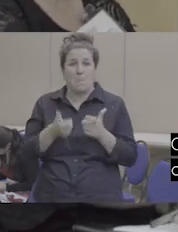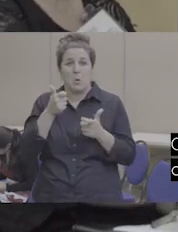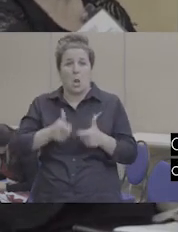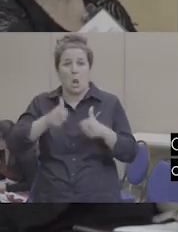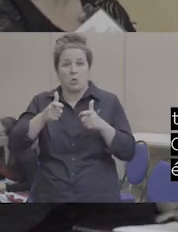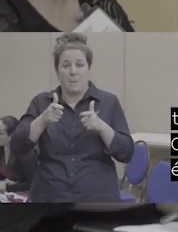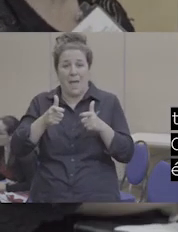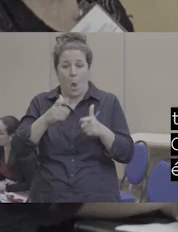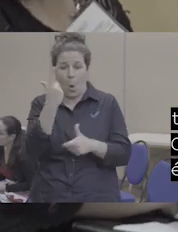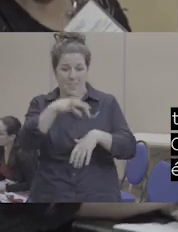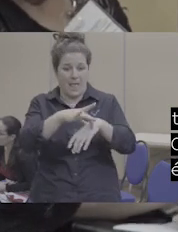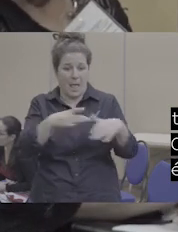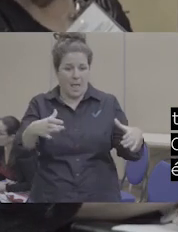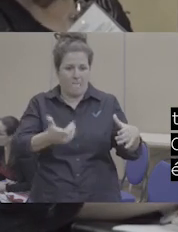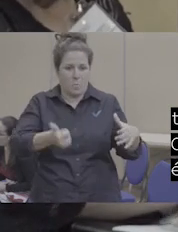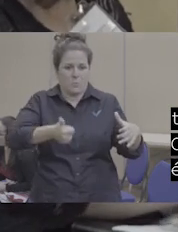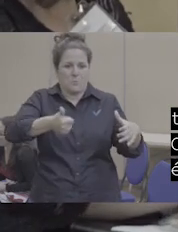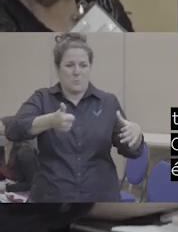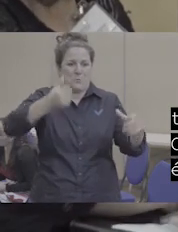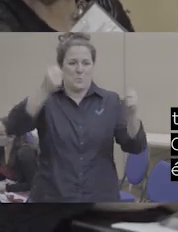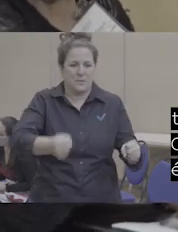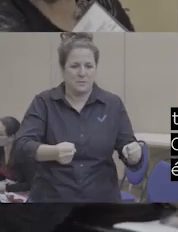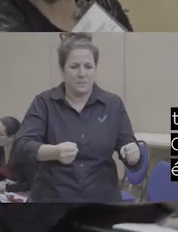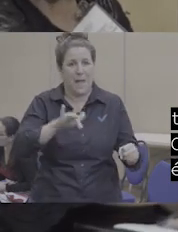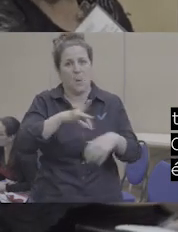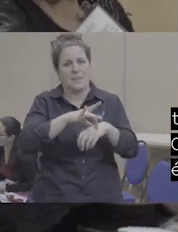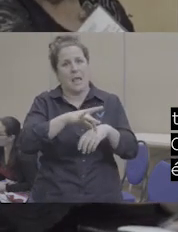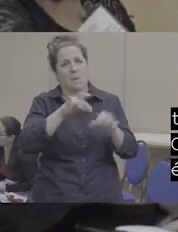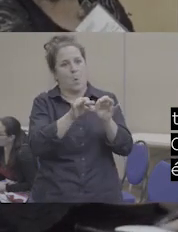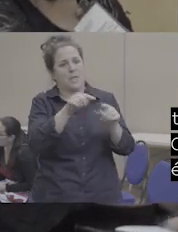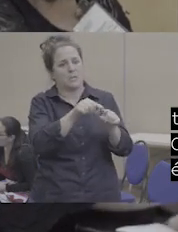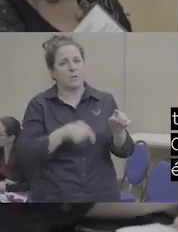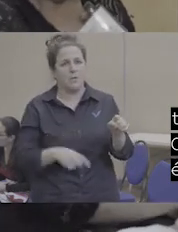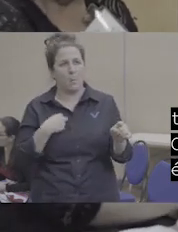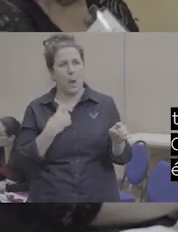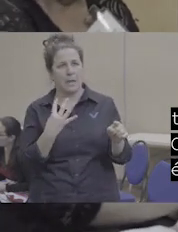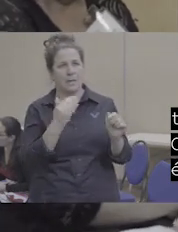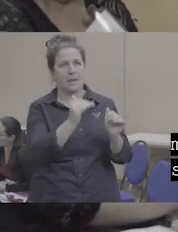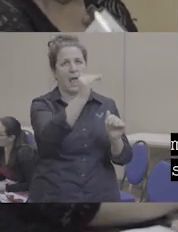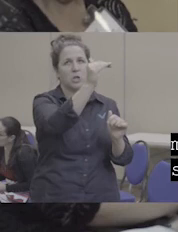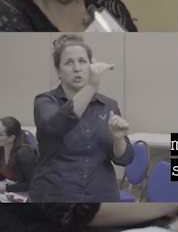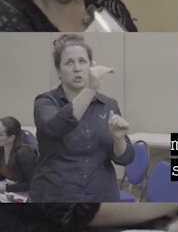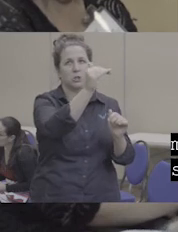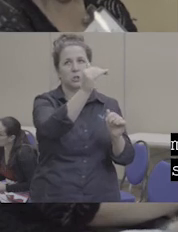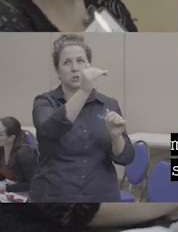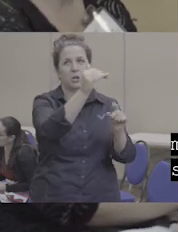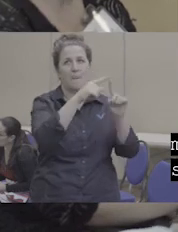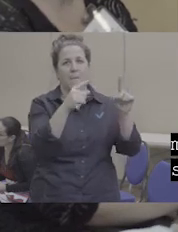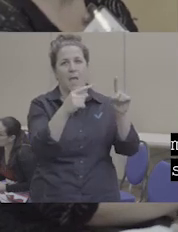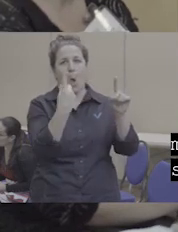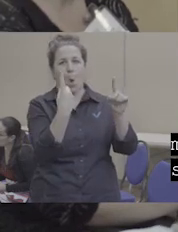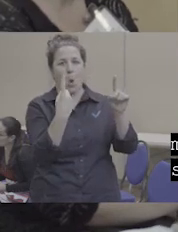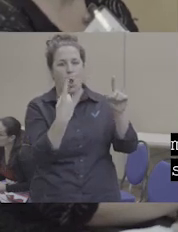logements possible sur un terrain qui coûte... tant d'argent, là, on dit, hey, moi, je vais mettre 4 étages ici, mais j'en mets un dans